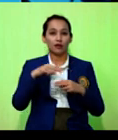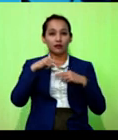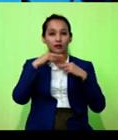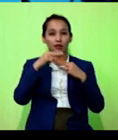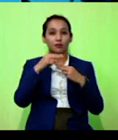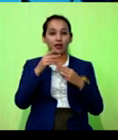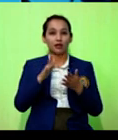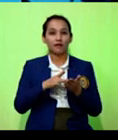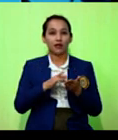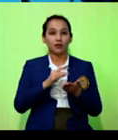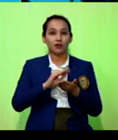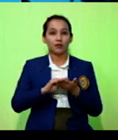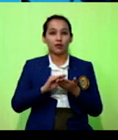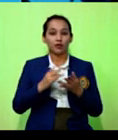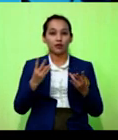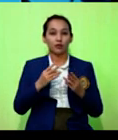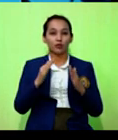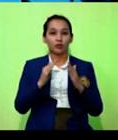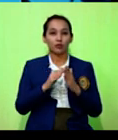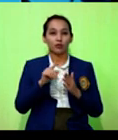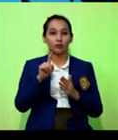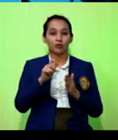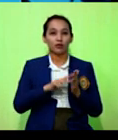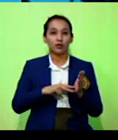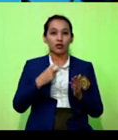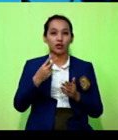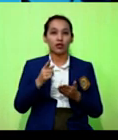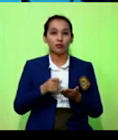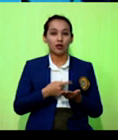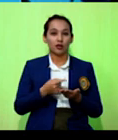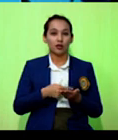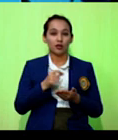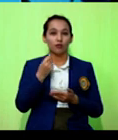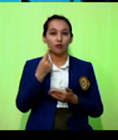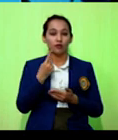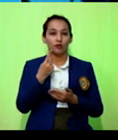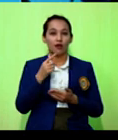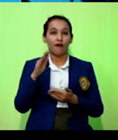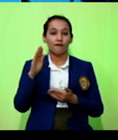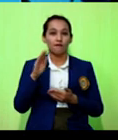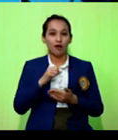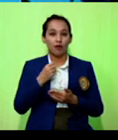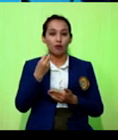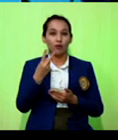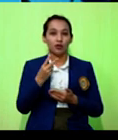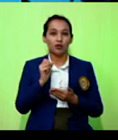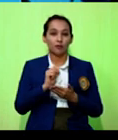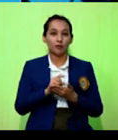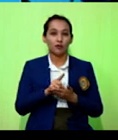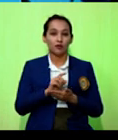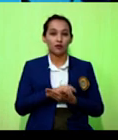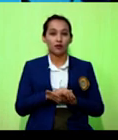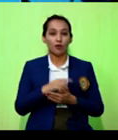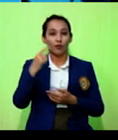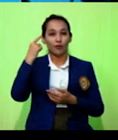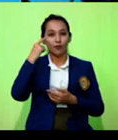daftarimizga belgilab olamiz. Uyga 182 betdagi 11 hamda 12 misollar.